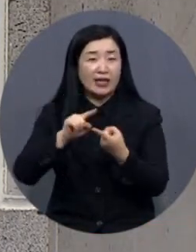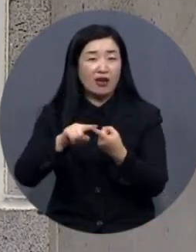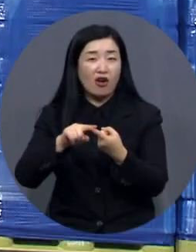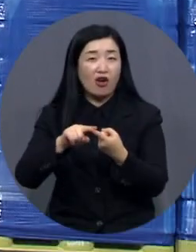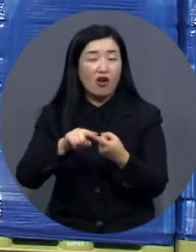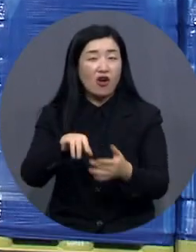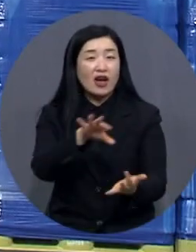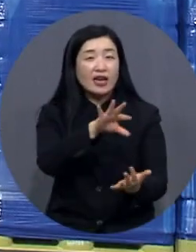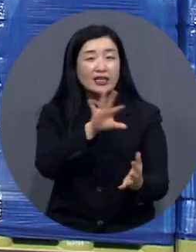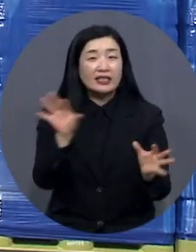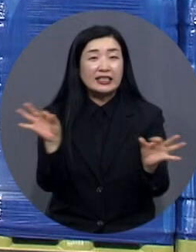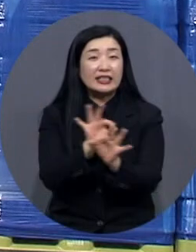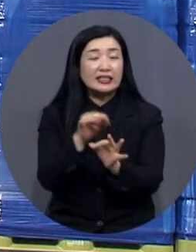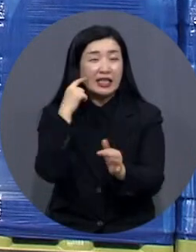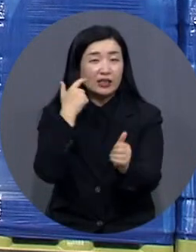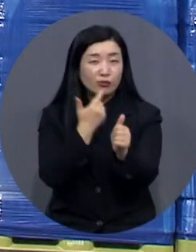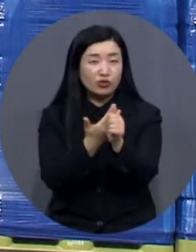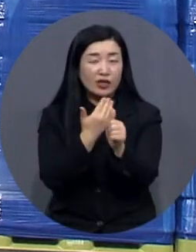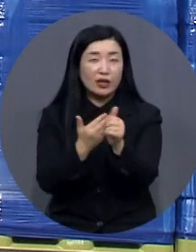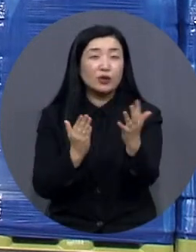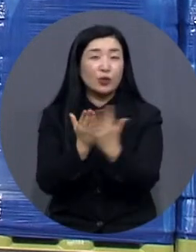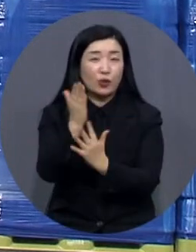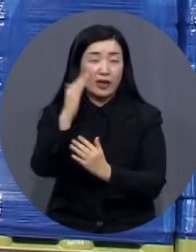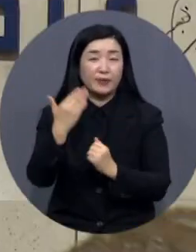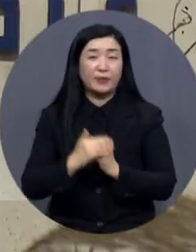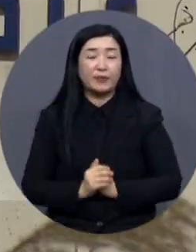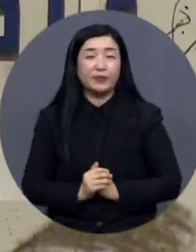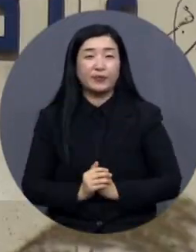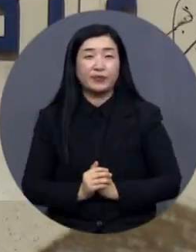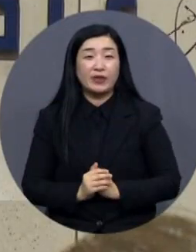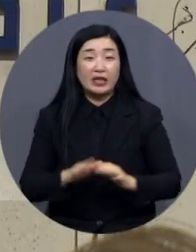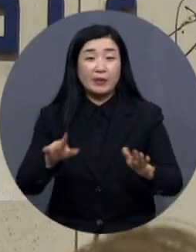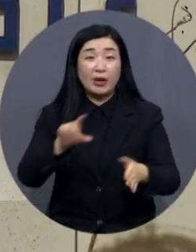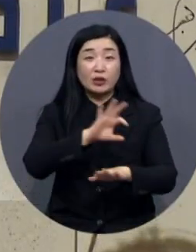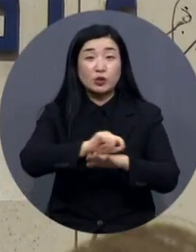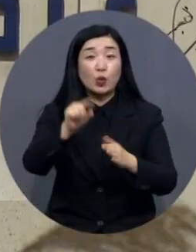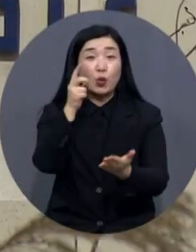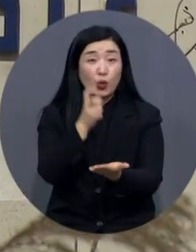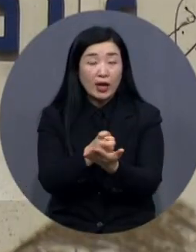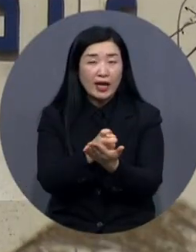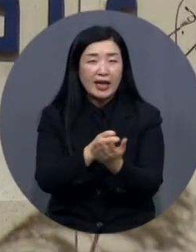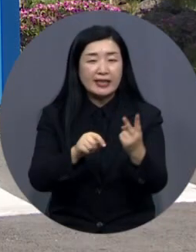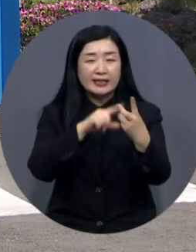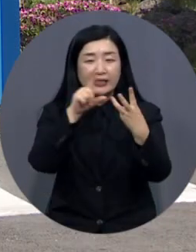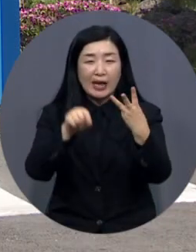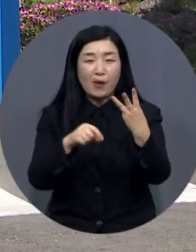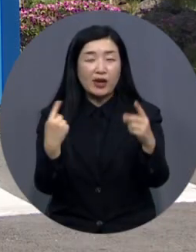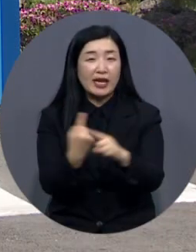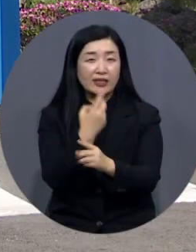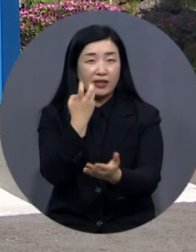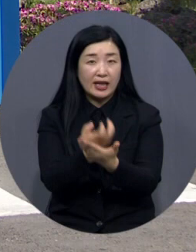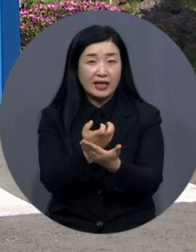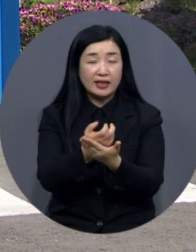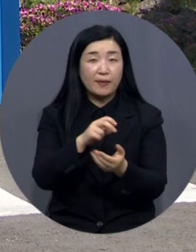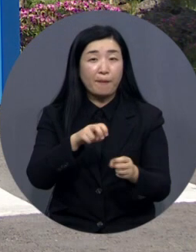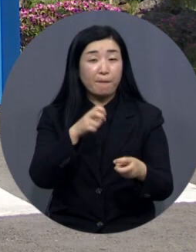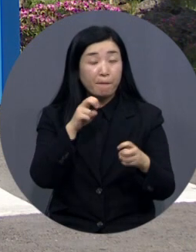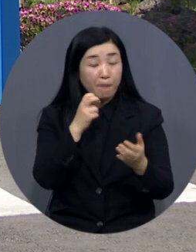인사청문회를 실시하는 조례 개정안을 통과시켰습니다. 이번 조례 개정안은 지난 3월 개정된 지방자치법에 따른